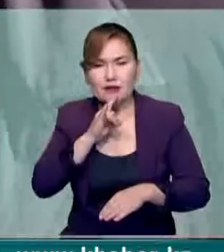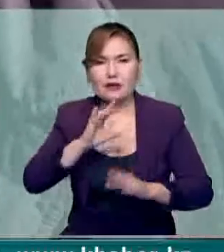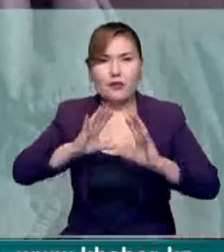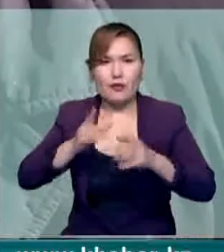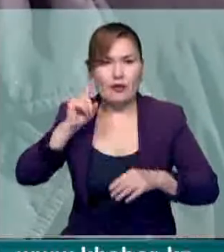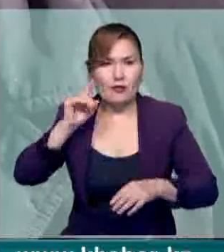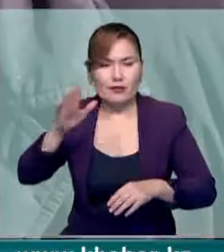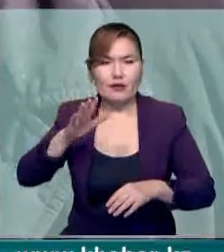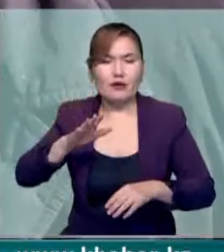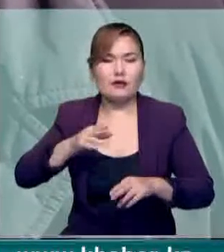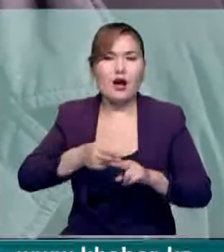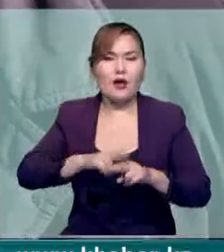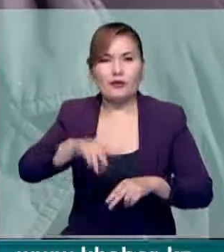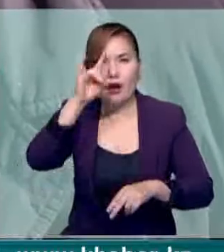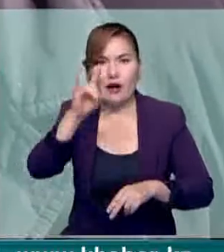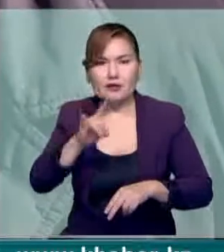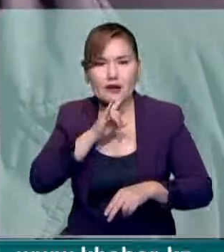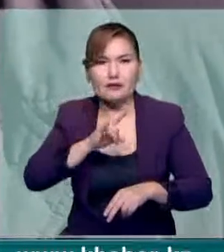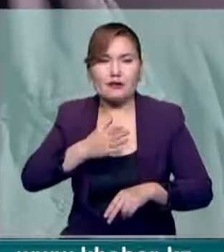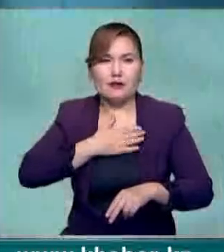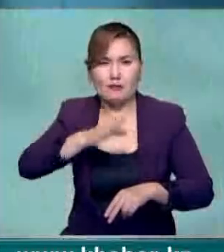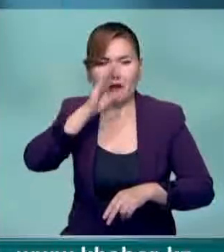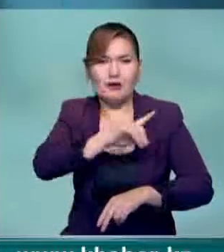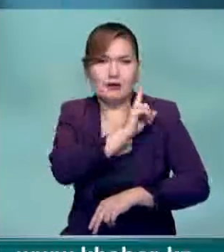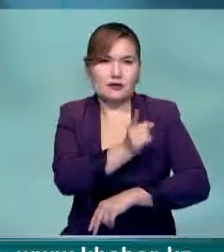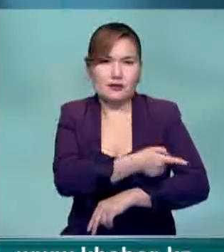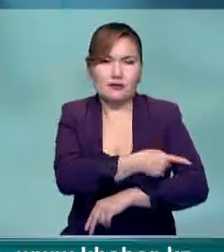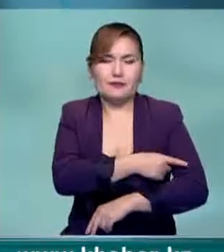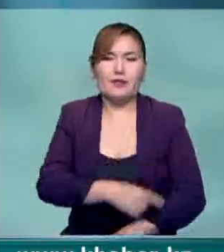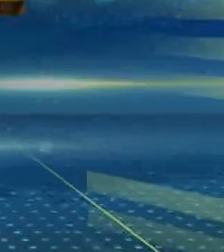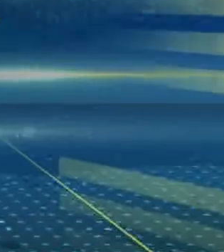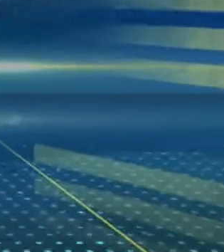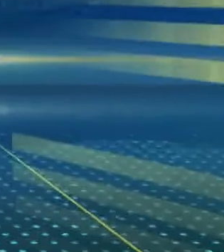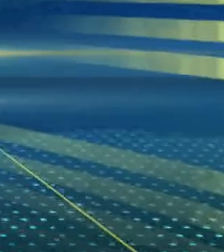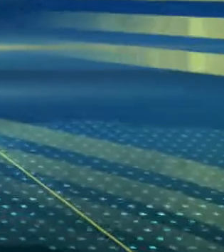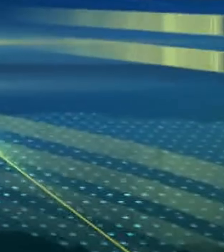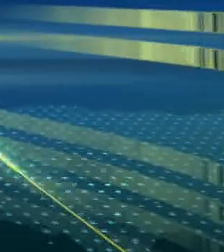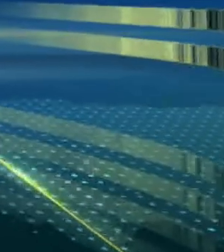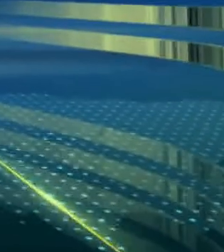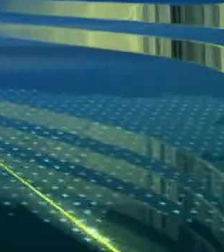Біле берсін біздің қазақтың балалары қандай екенін. Әзірге болса...